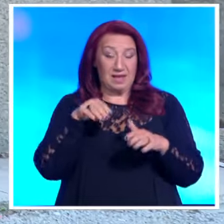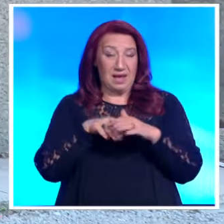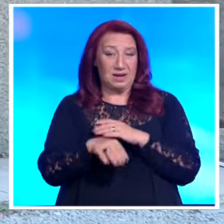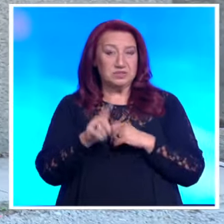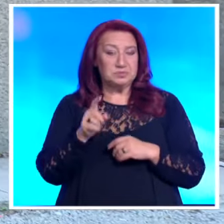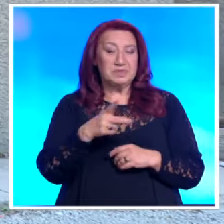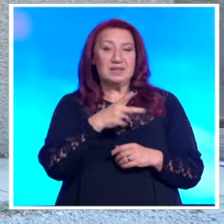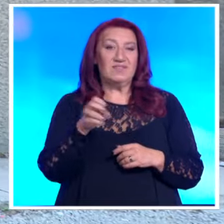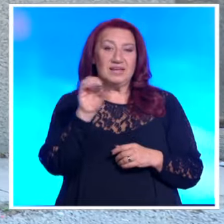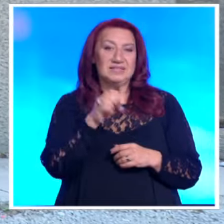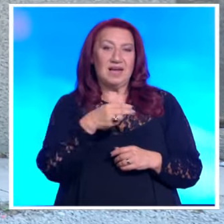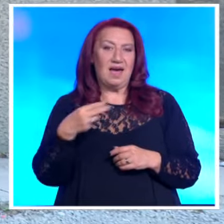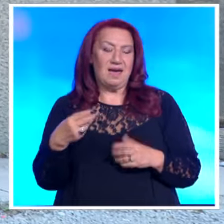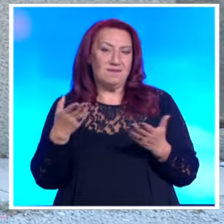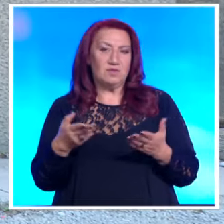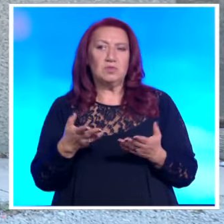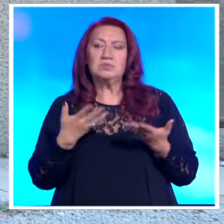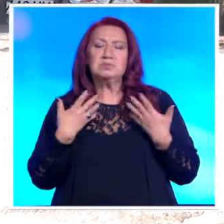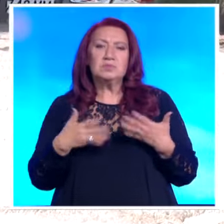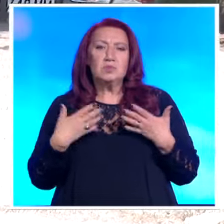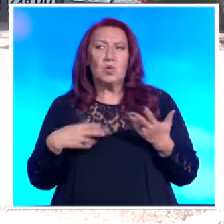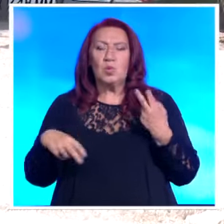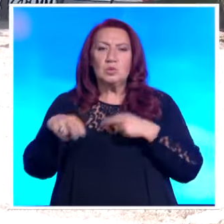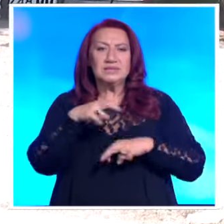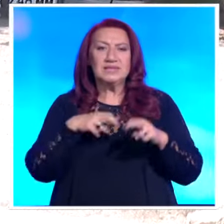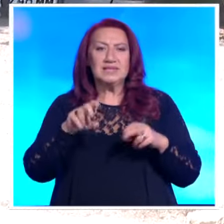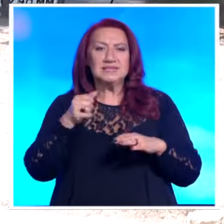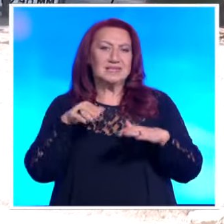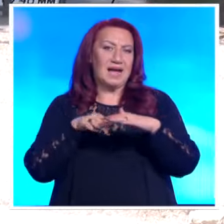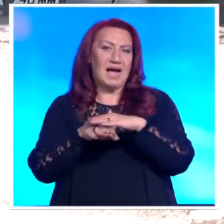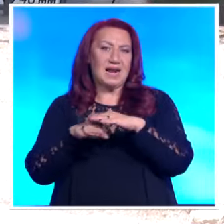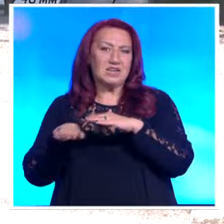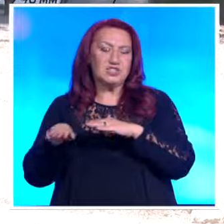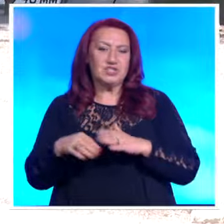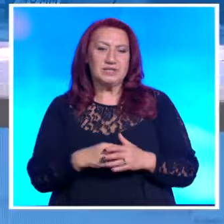инвестиция, защото търсенето е високо, отчитат брокерите. За BTV новините, Румяна Стоилкова.